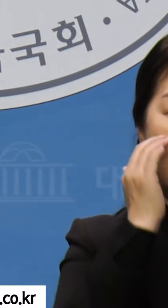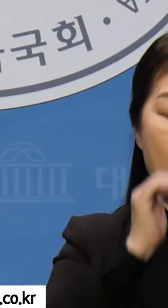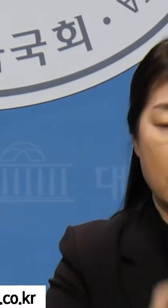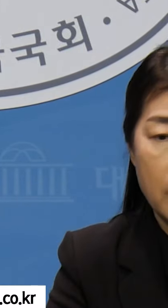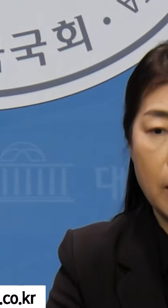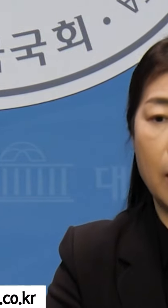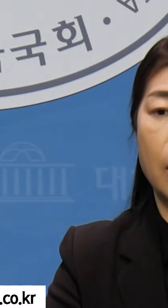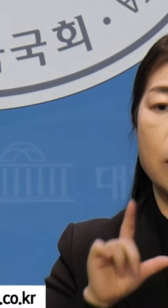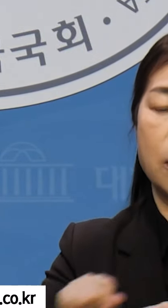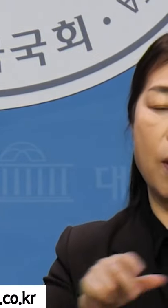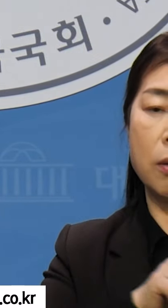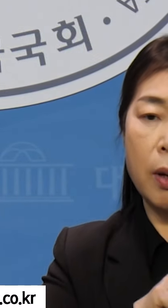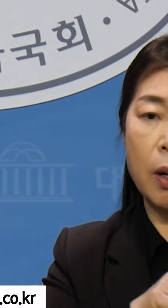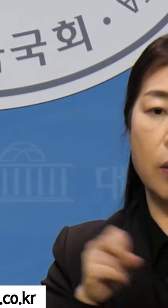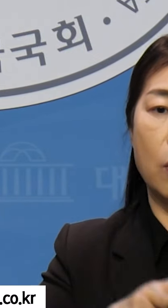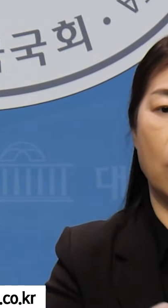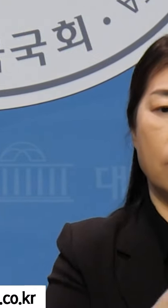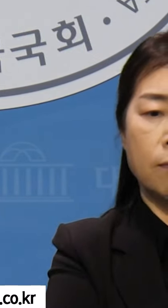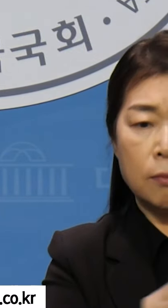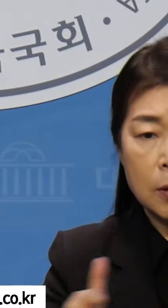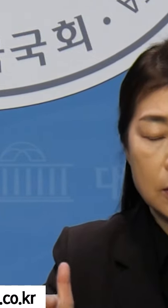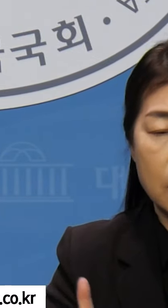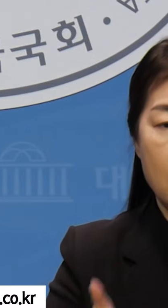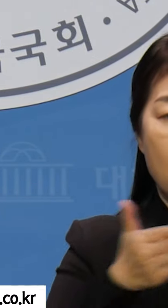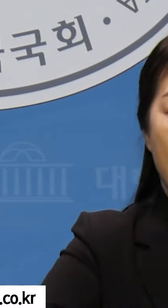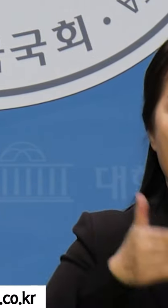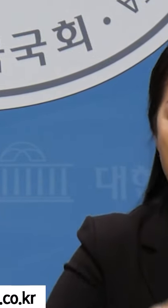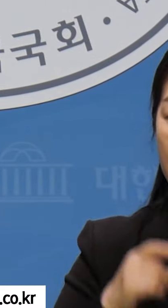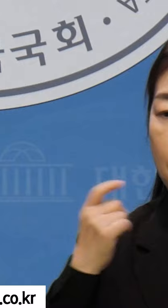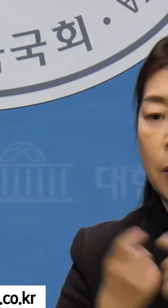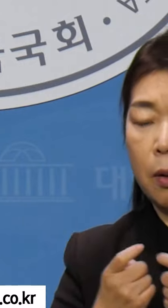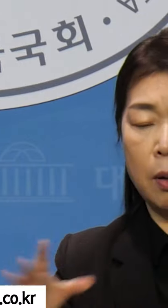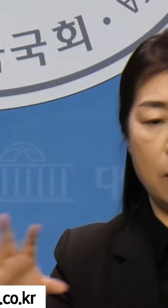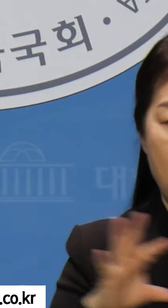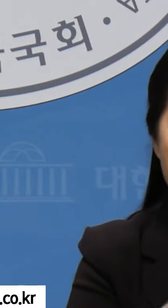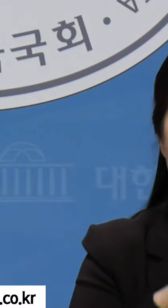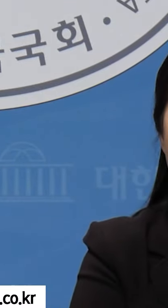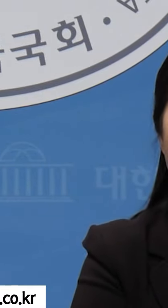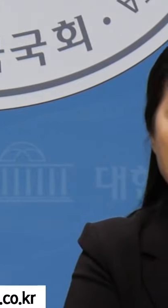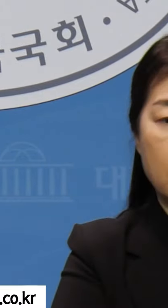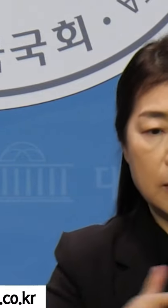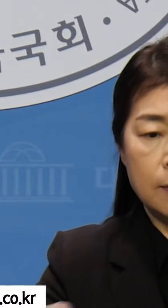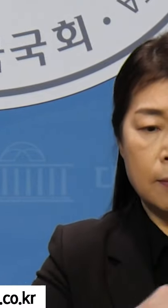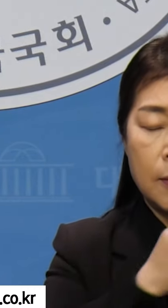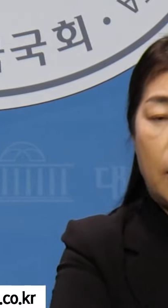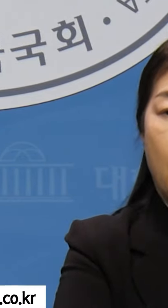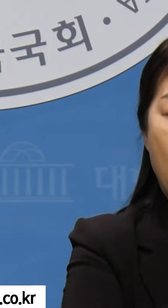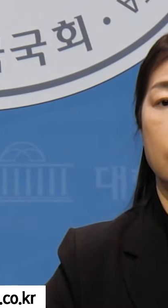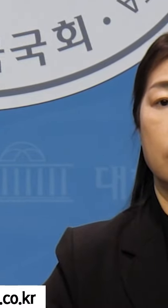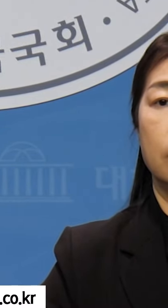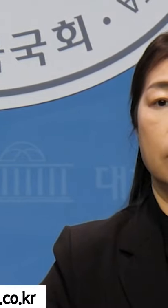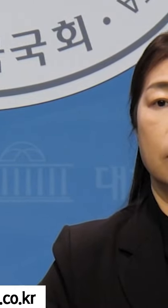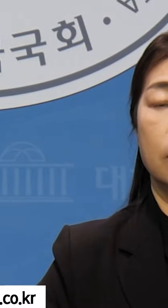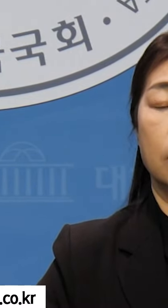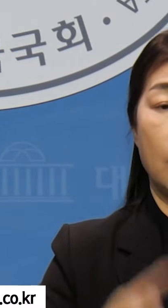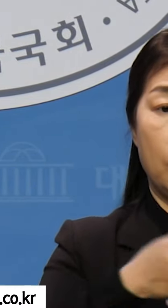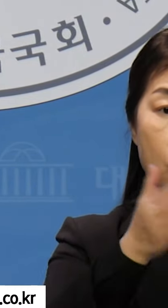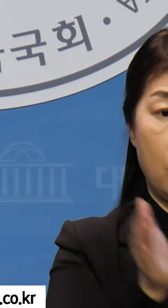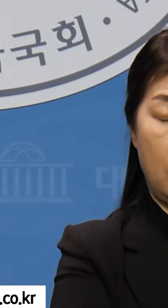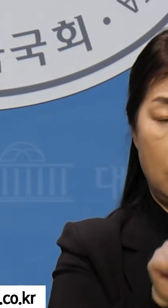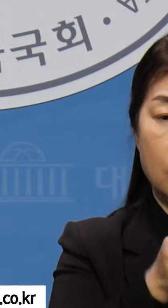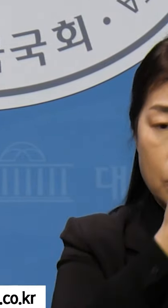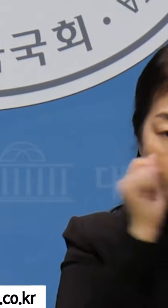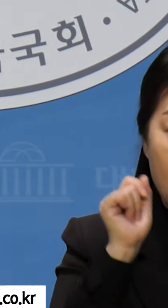소카, 직방까지 공공과 민간을 넘나들며 능력을 키워왔습니다. 민주당이